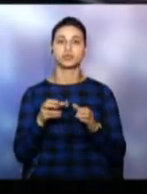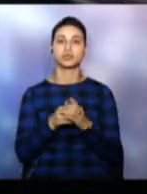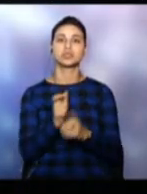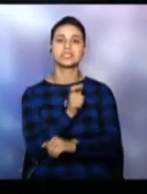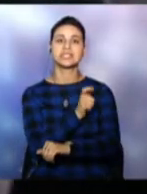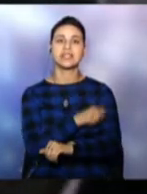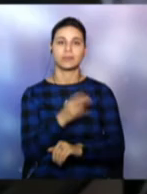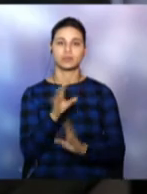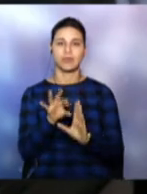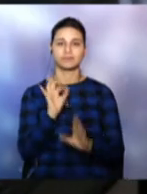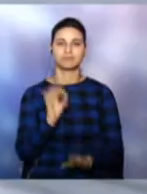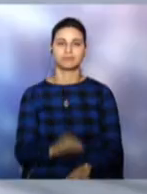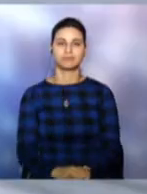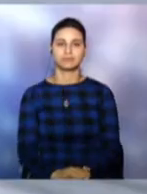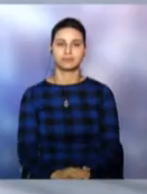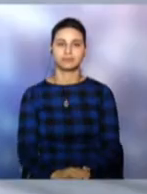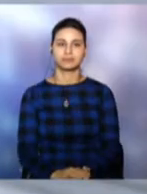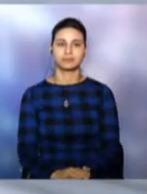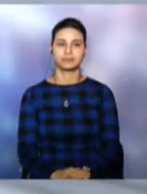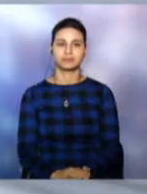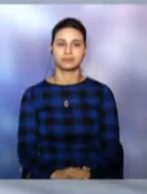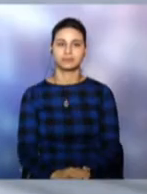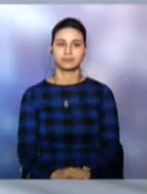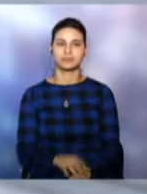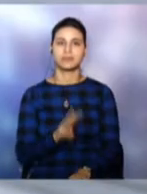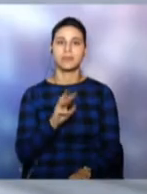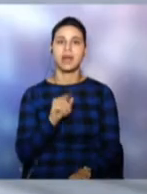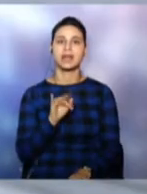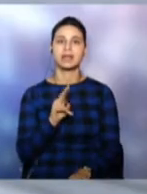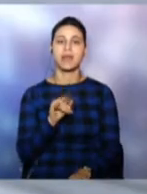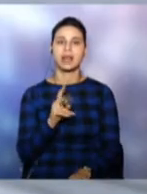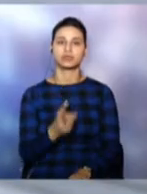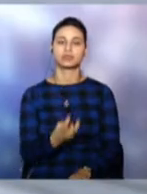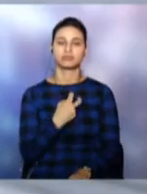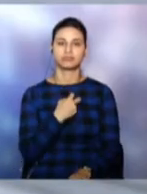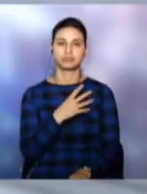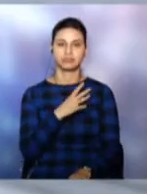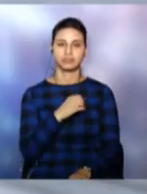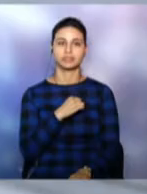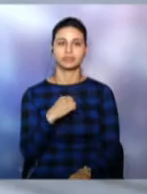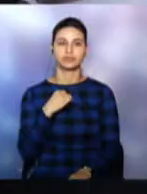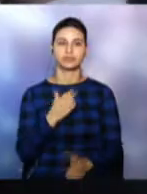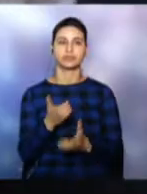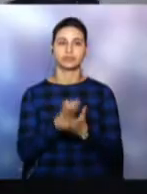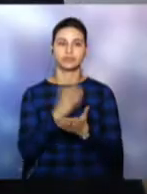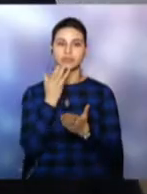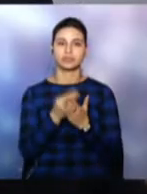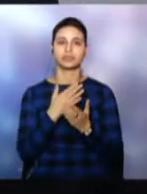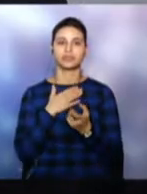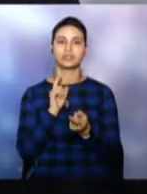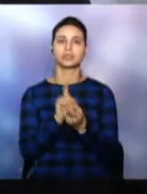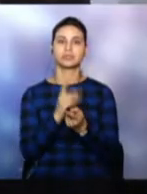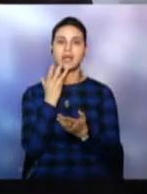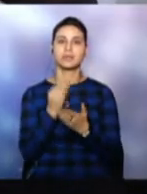წევრები გავხდეთ. მარი მალაზონია თვითონ მოვიდა ჩვენთან სკოლაში, გაგვესნო, გაგვასნო ყველაფერი და გადაწყვიტეთ, რომ ჩვენ შევხვდარიყავით